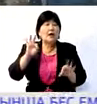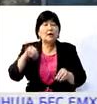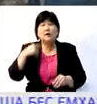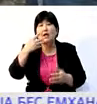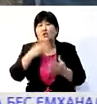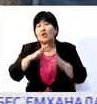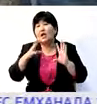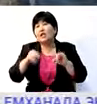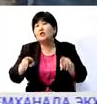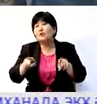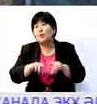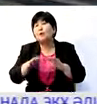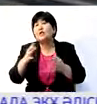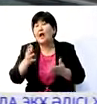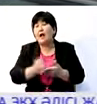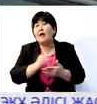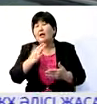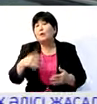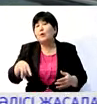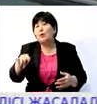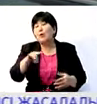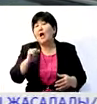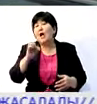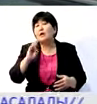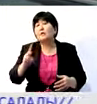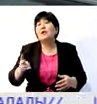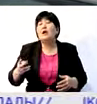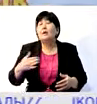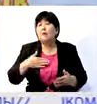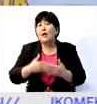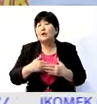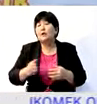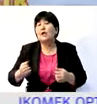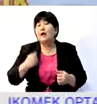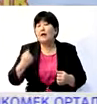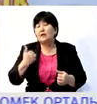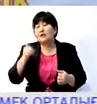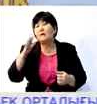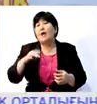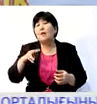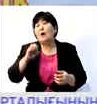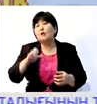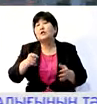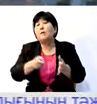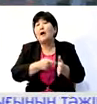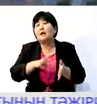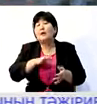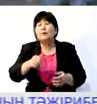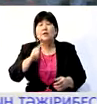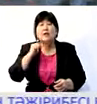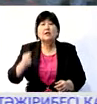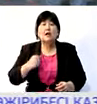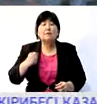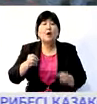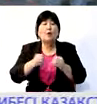жекелей нәтижелер бойынша анықталмақ. Биыл республикалық айбын әскери патриоттық жиыны маусым айында Қарағандыда өтеді. Оған дейін жас сарбаздар 10 күн